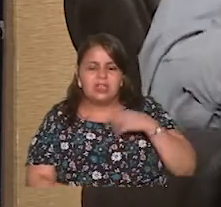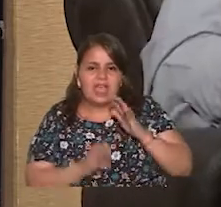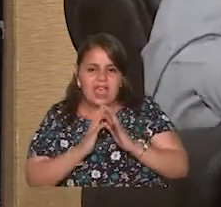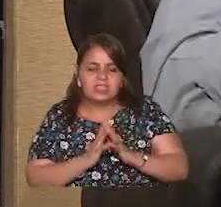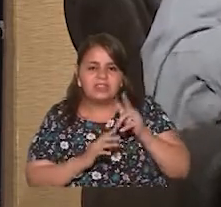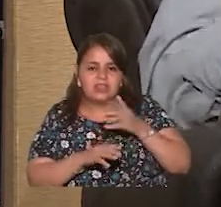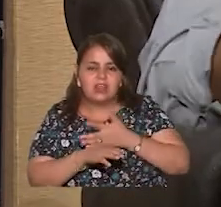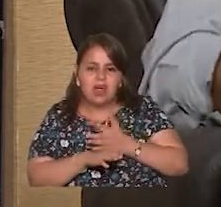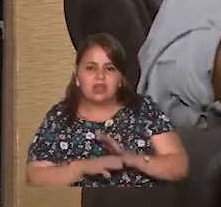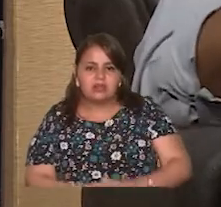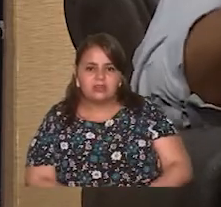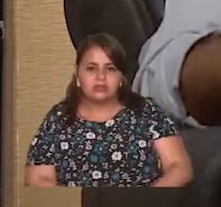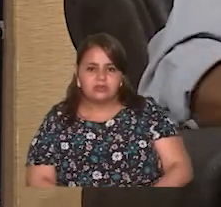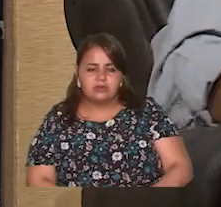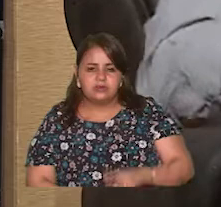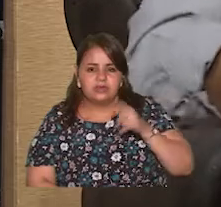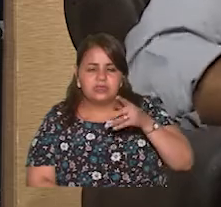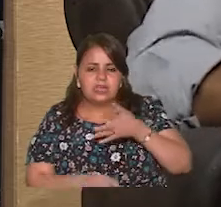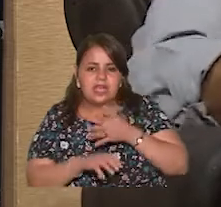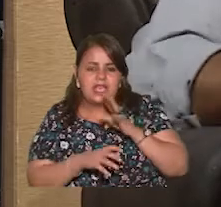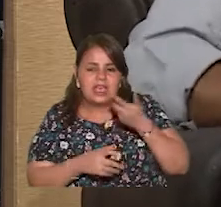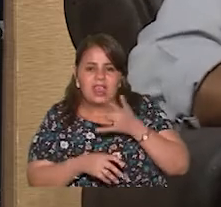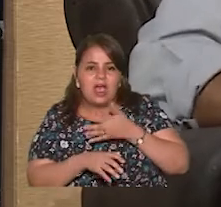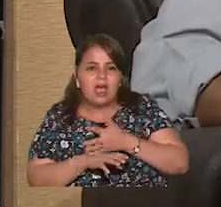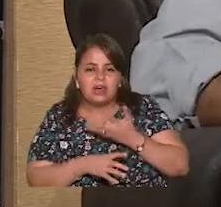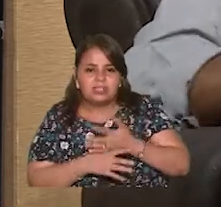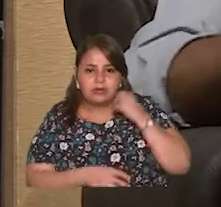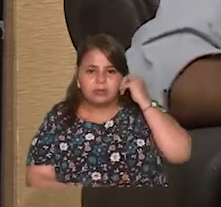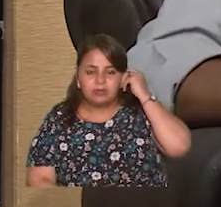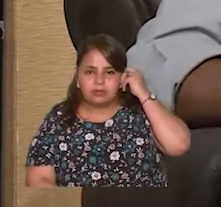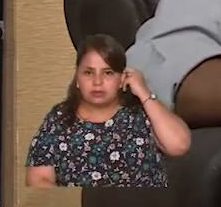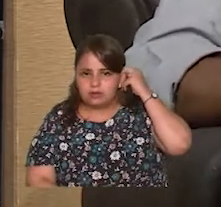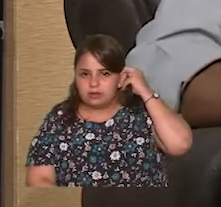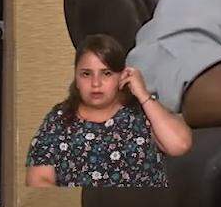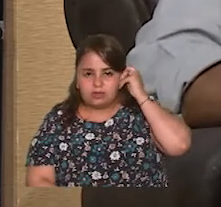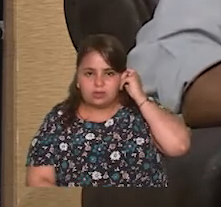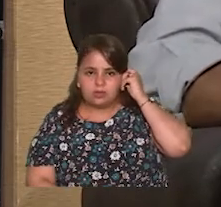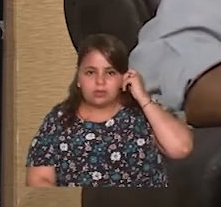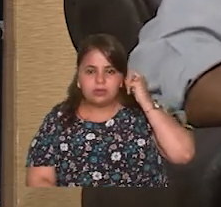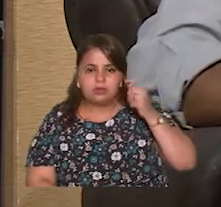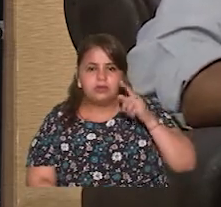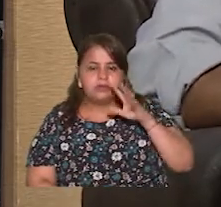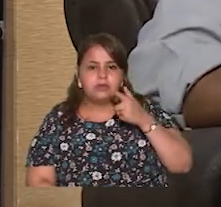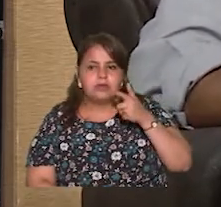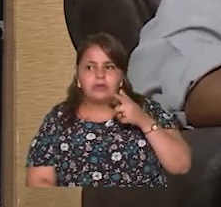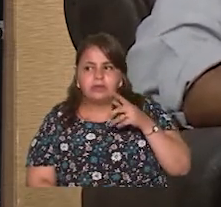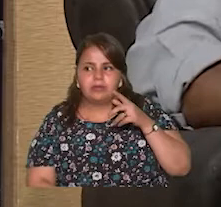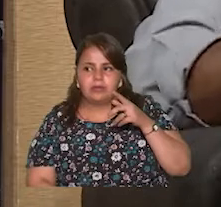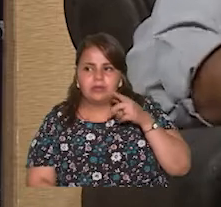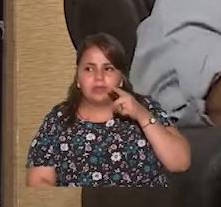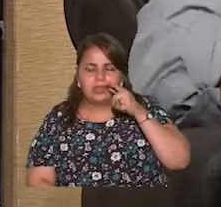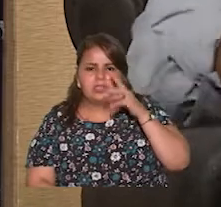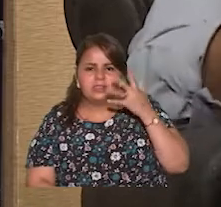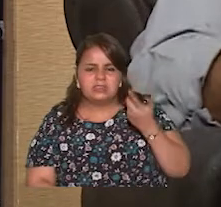وبعدين نتكلم بقى جوه انت ايه اللي اخرك ونشوف نقدر نظبط حياتنا. انما على طول كل حد فينا انت ليه عامله، انت